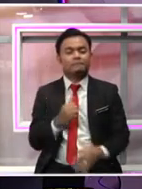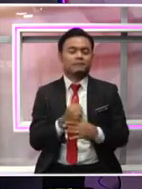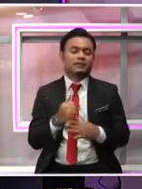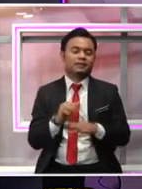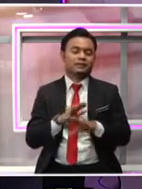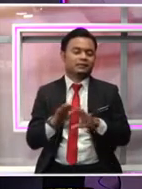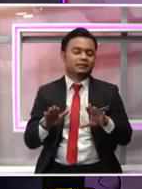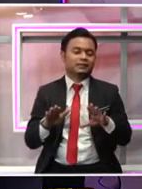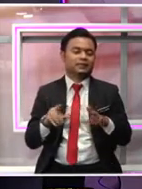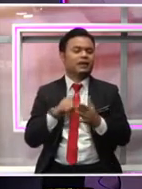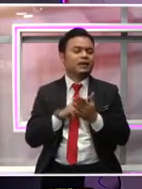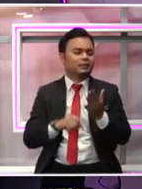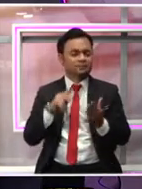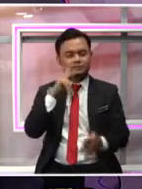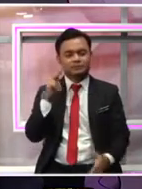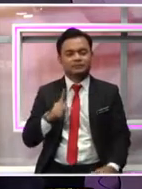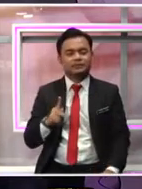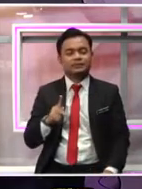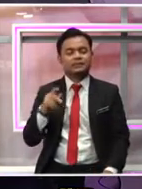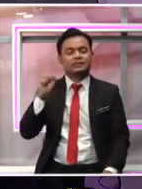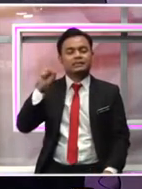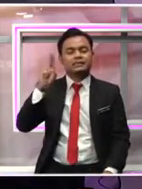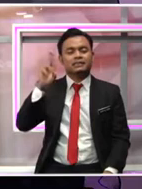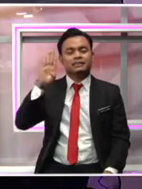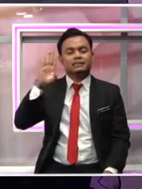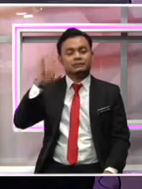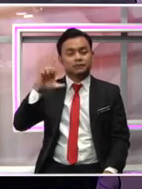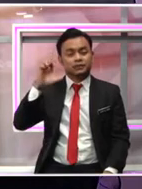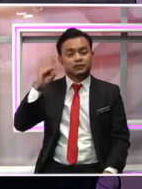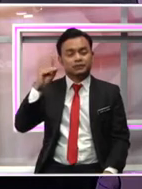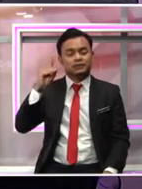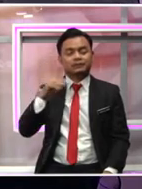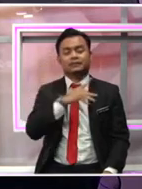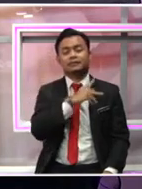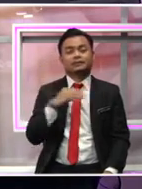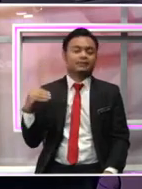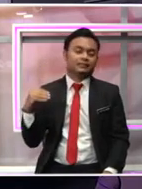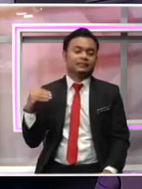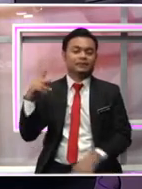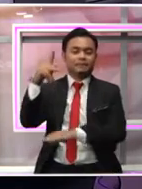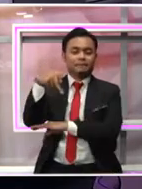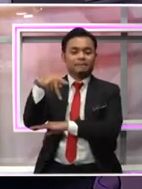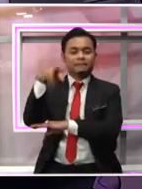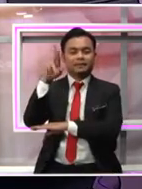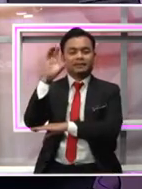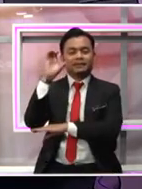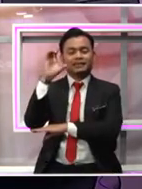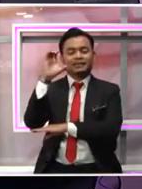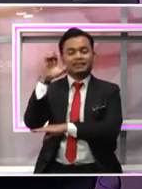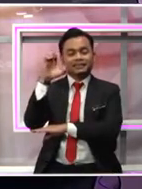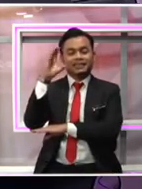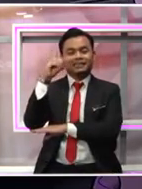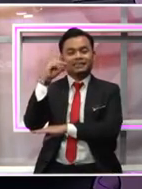predikat di dalam ayat tunggal cumi sakit terselesaikan yang terakhir Ceko yakin istana anak-anak mampu mencapai